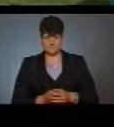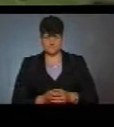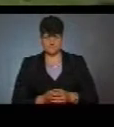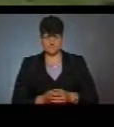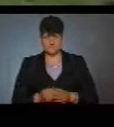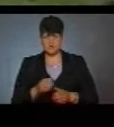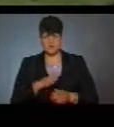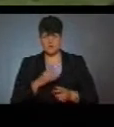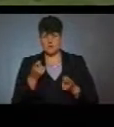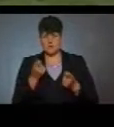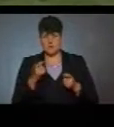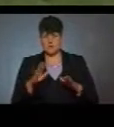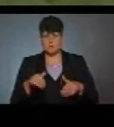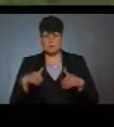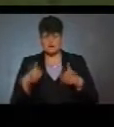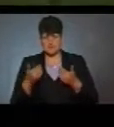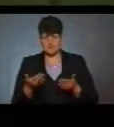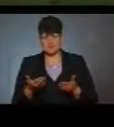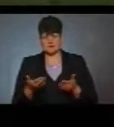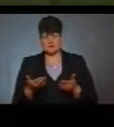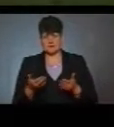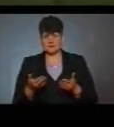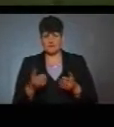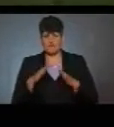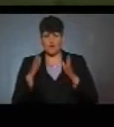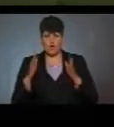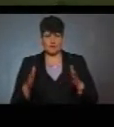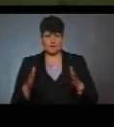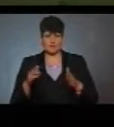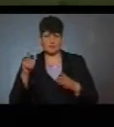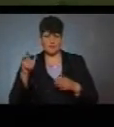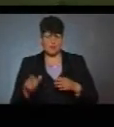Було дуже мало передач наперед і воротар трохи не справився